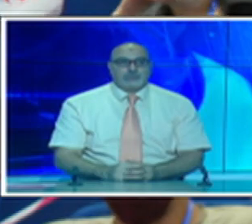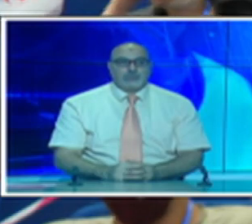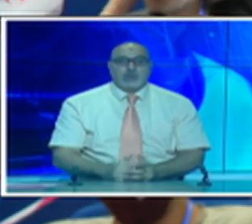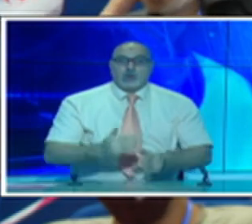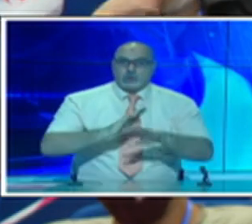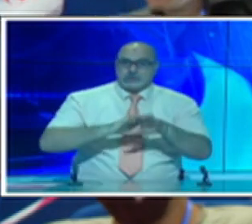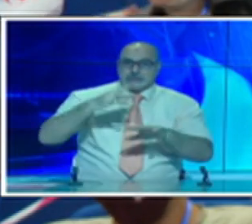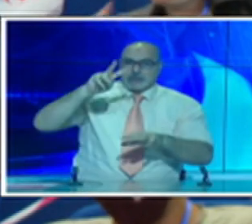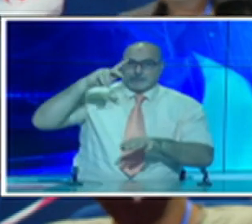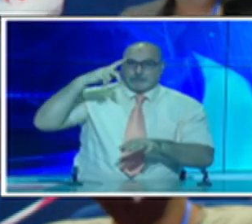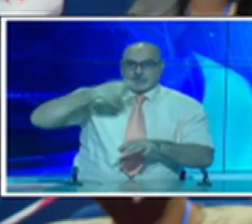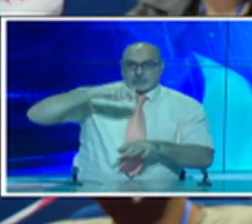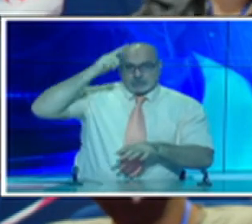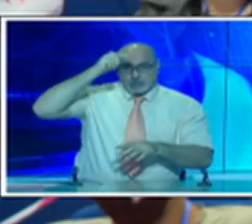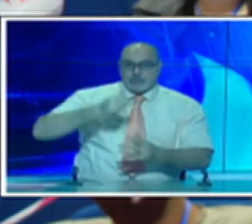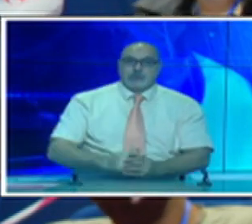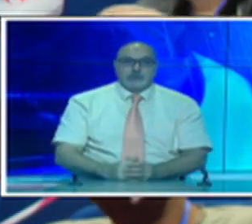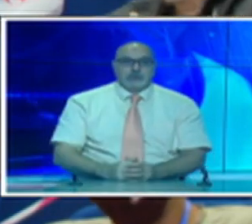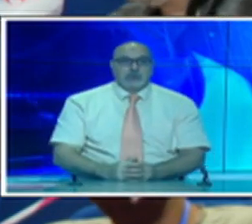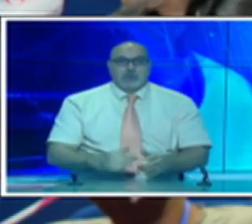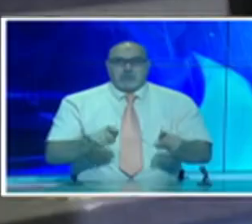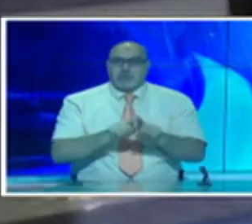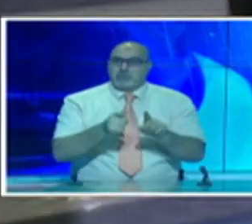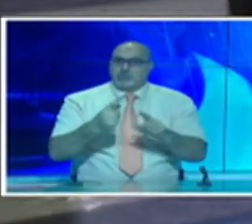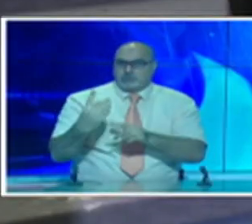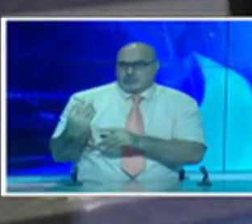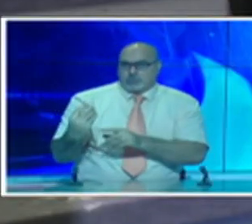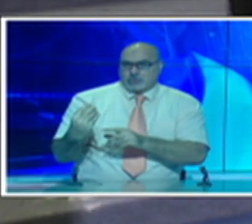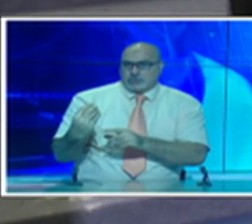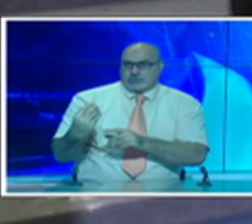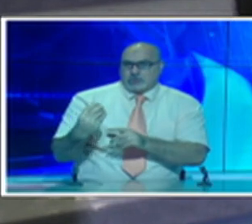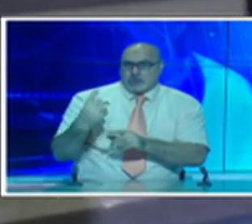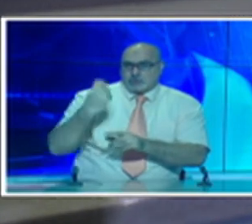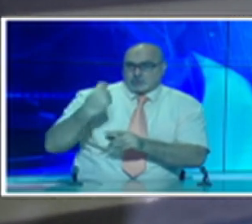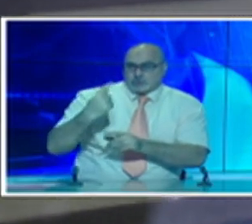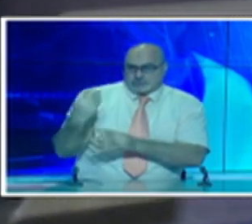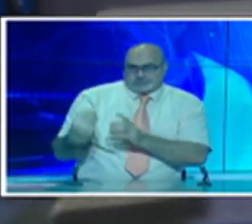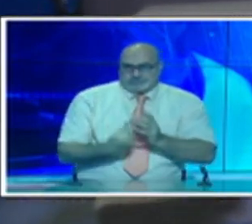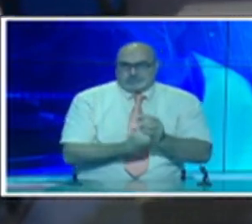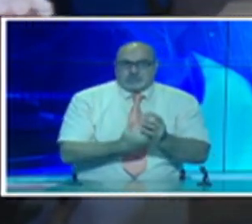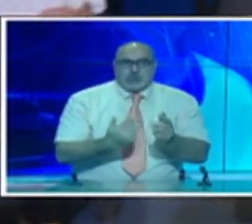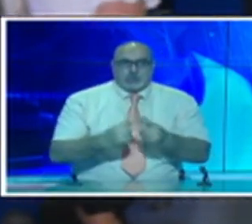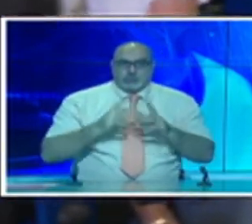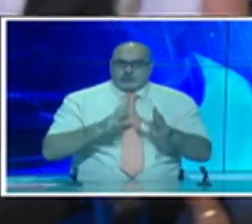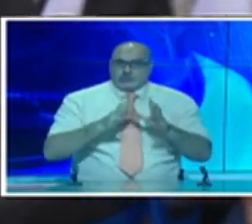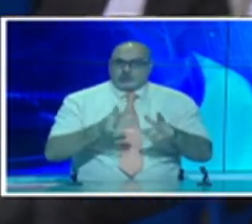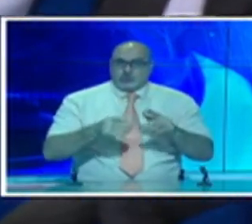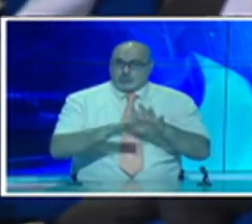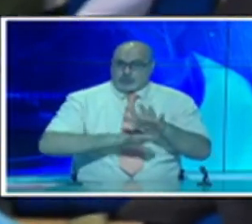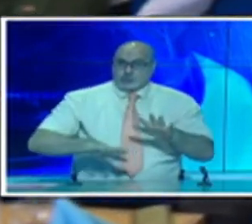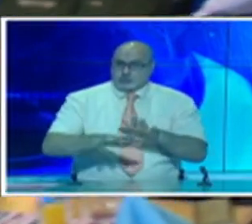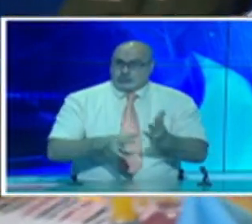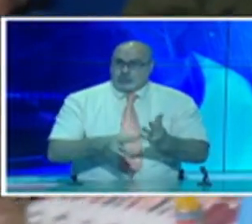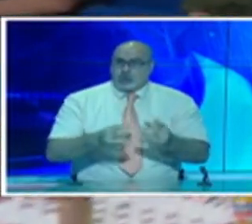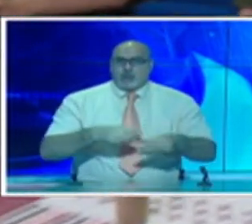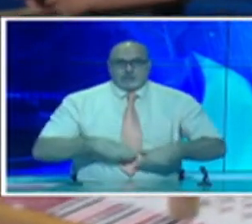مستشار رئيس الجمهورية تطرق أيضا إلى إمكانية إشراك فعاليات المجتمع المدني في تسيير الشأن المحلي